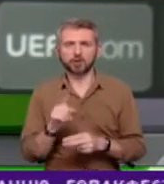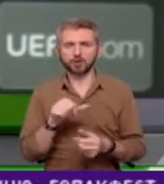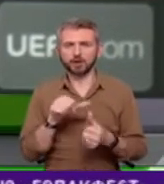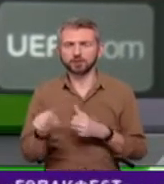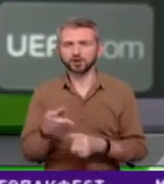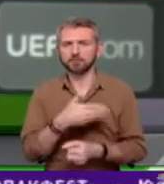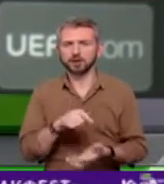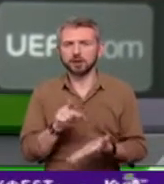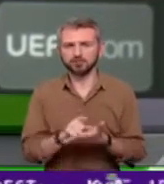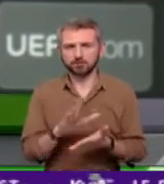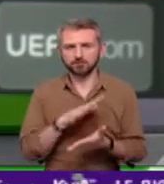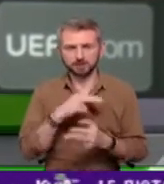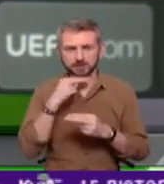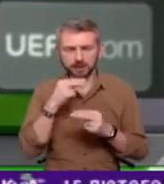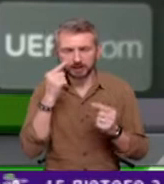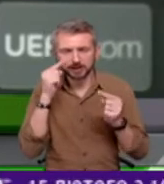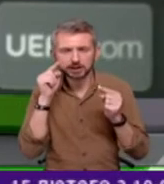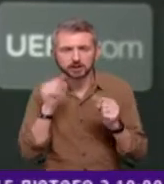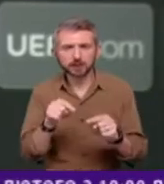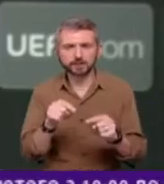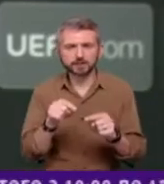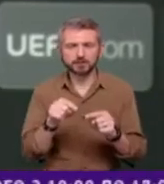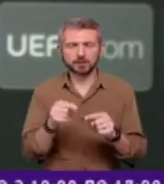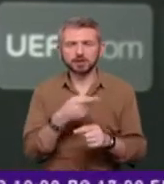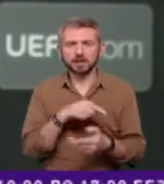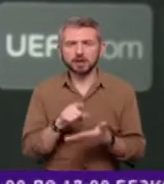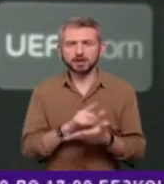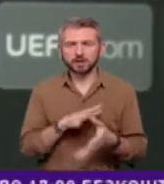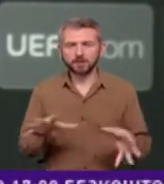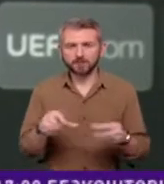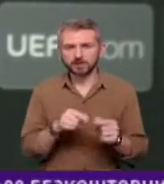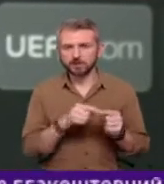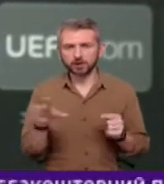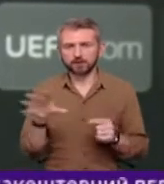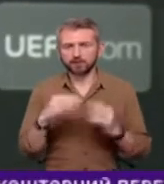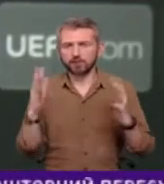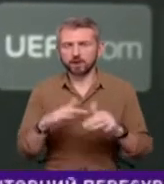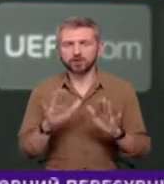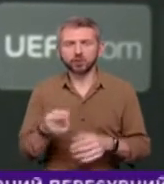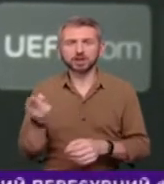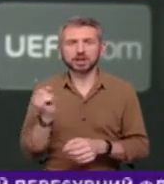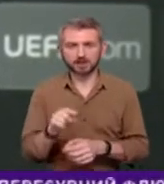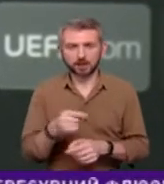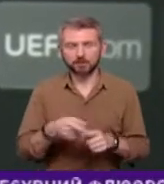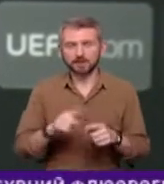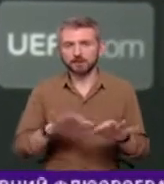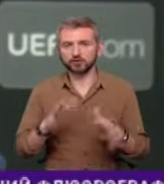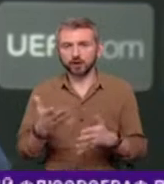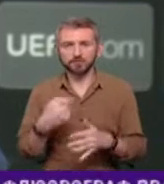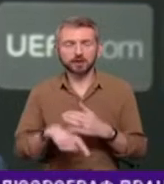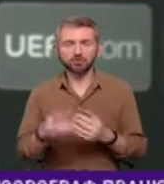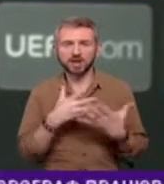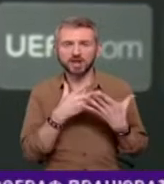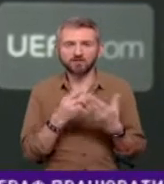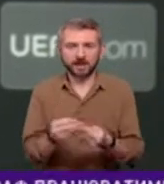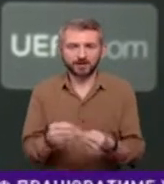что мы должны быть сконцентрированы, мы должны быть вместе на протяжении всего матча. Только тогда, да, в данной ситуации, потому что